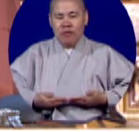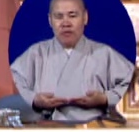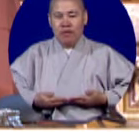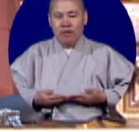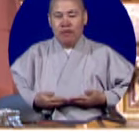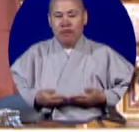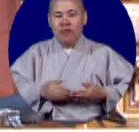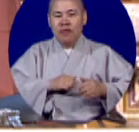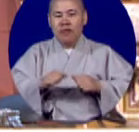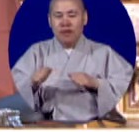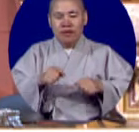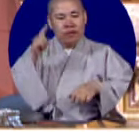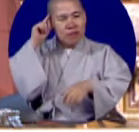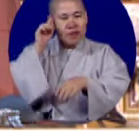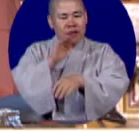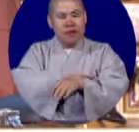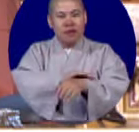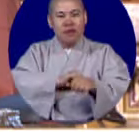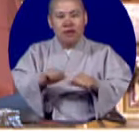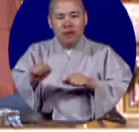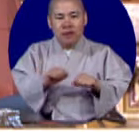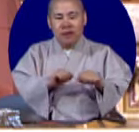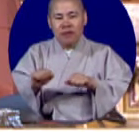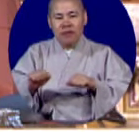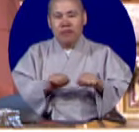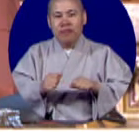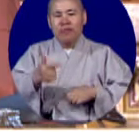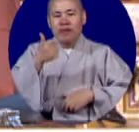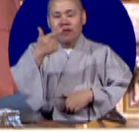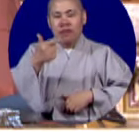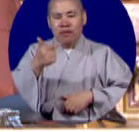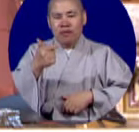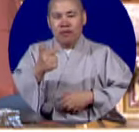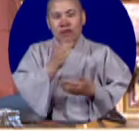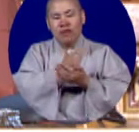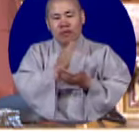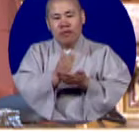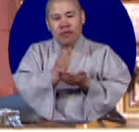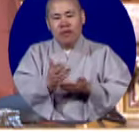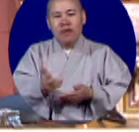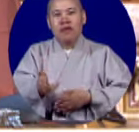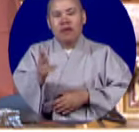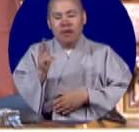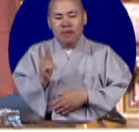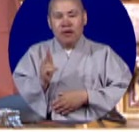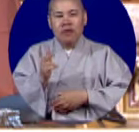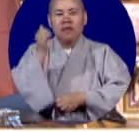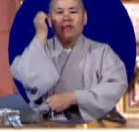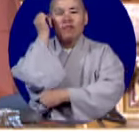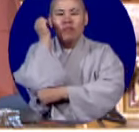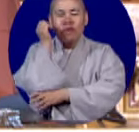실천하고 이제 반야로 실천하고 이게 육바라밀입니다. 이게 본질이 반야입니다.